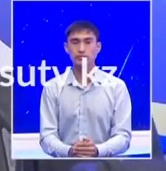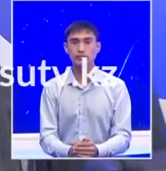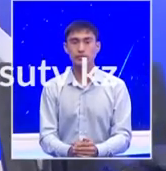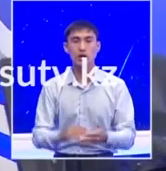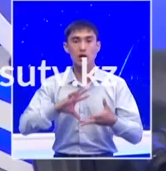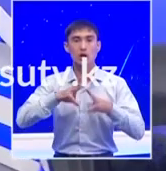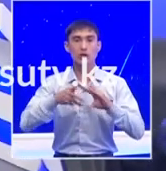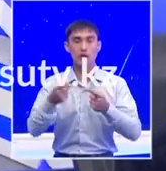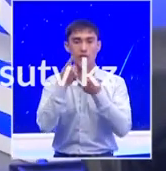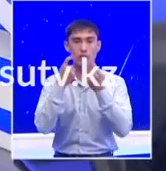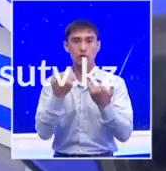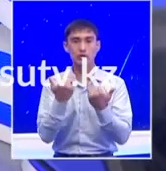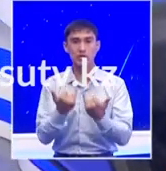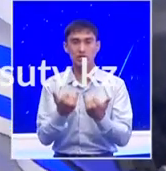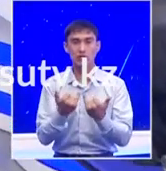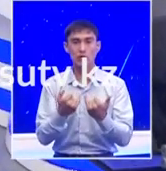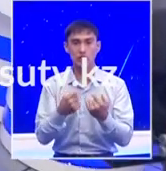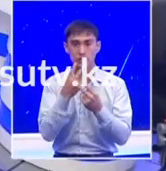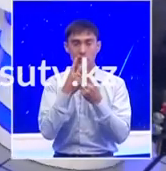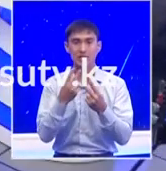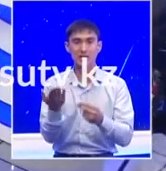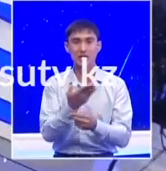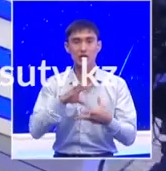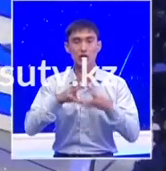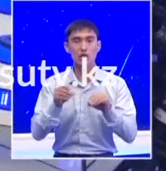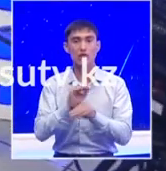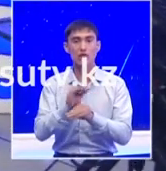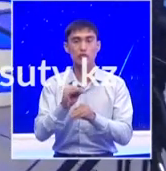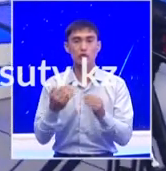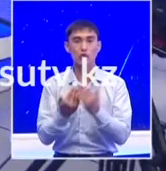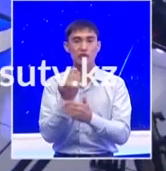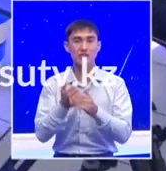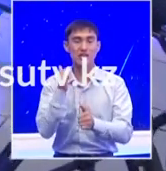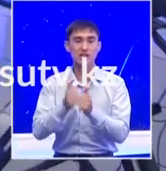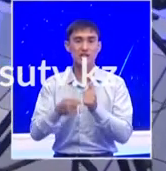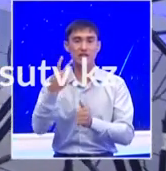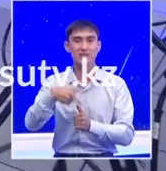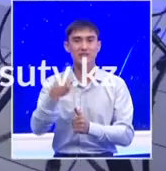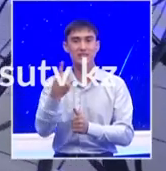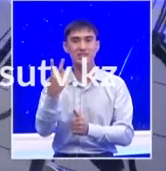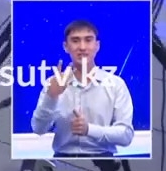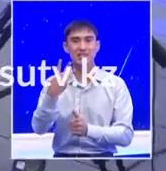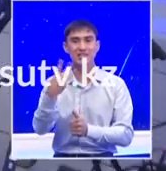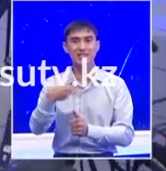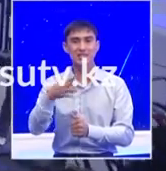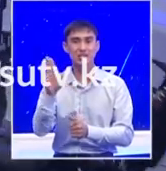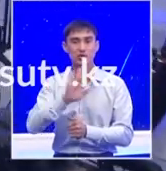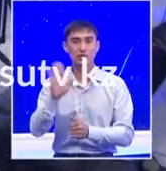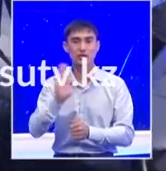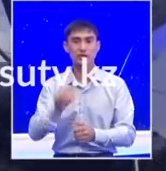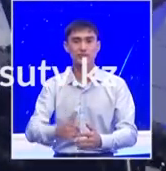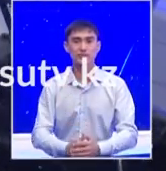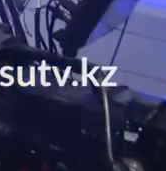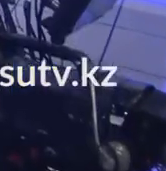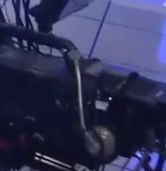Такой сложилась информационная картина на сегодня. Смотрите наш итоговый выпуск новостей ежедневно в 21:30. До скорой встречи!